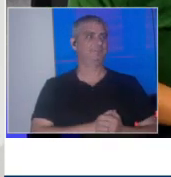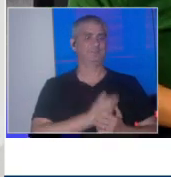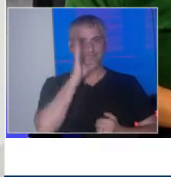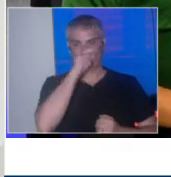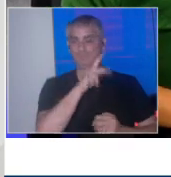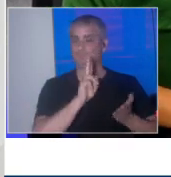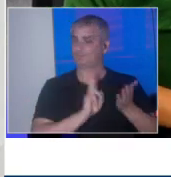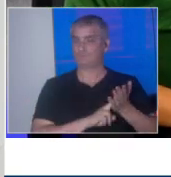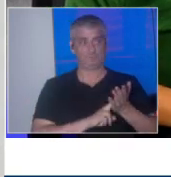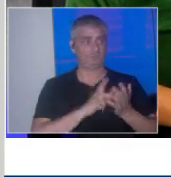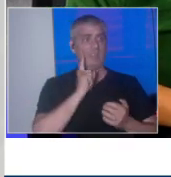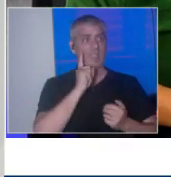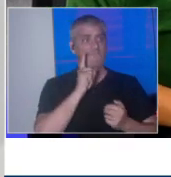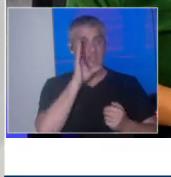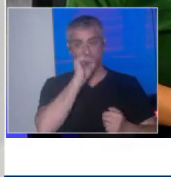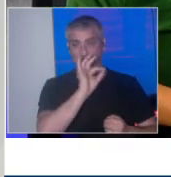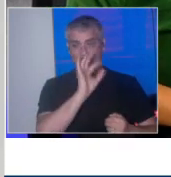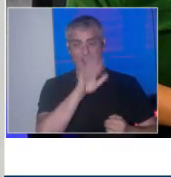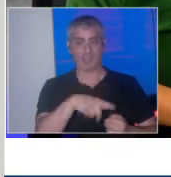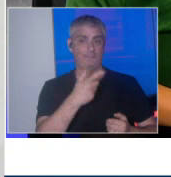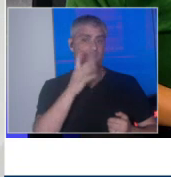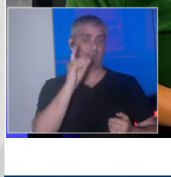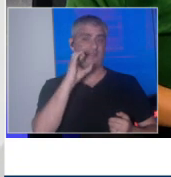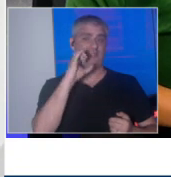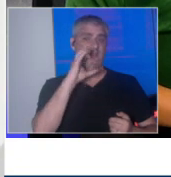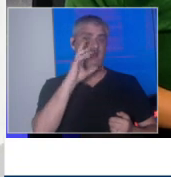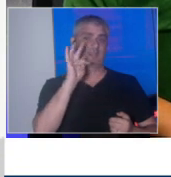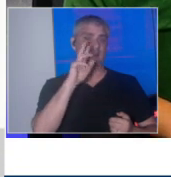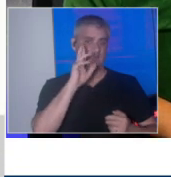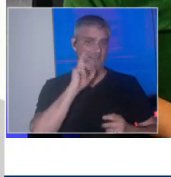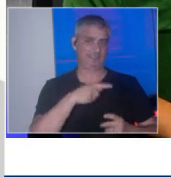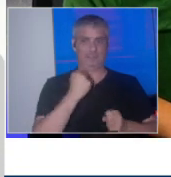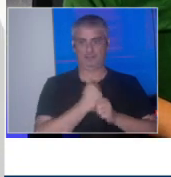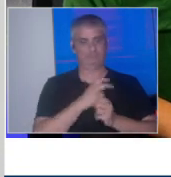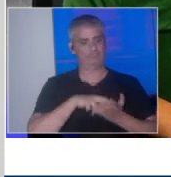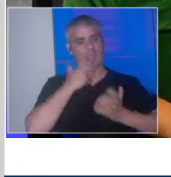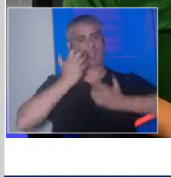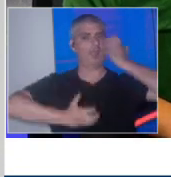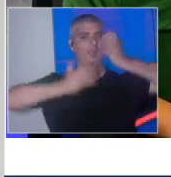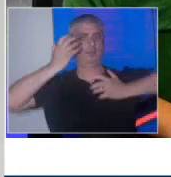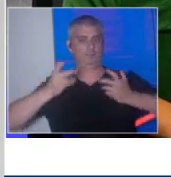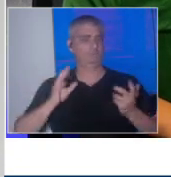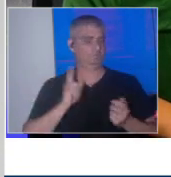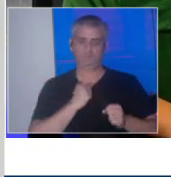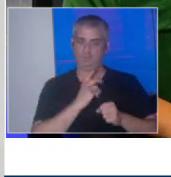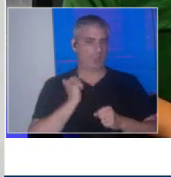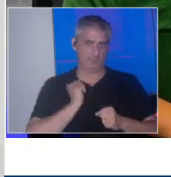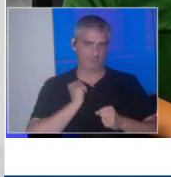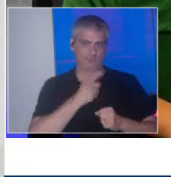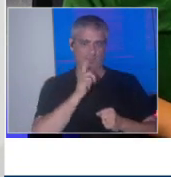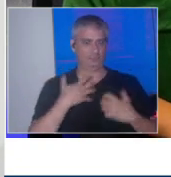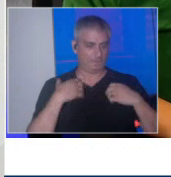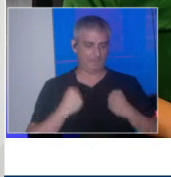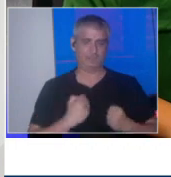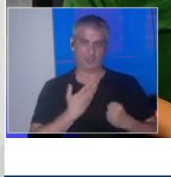התזה שלך נכונה וצודקת, אבל לפי התזה שלך, גם דיכטר היה כבר אמור לעמד על הרגליים האחוריות, דיכטר לא בצבא, אבל איש